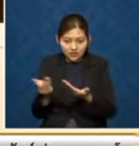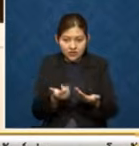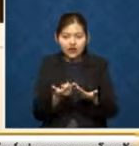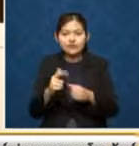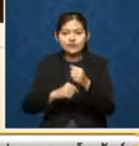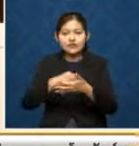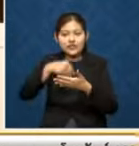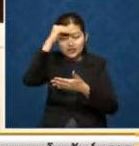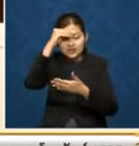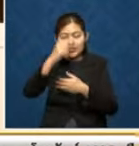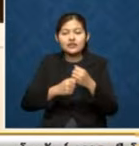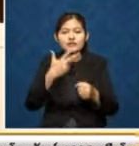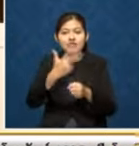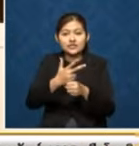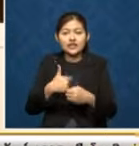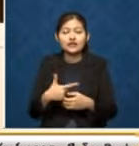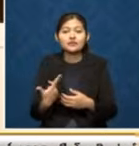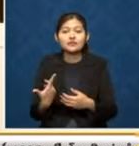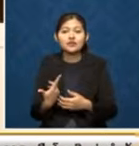ครับจากมหาวิทยาลัยเทรีราชมงคลพระนครนะครับ